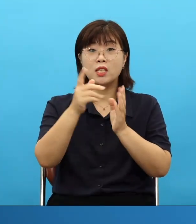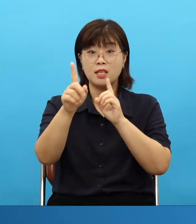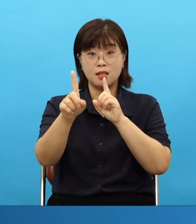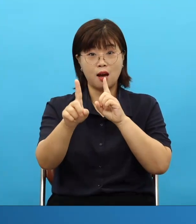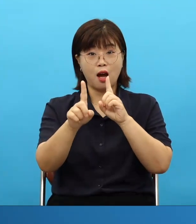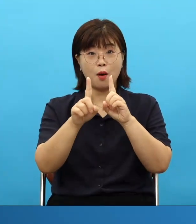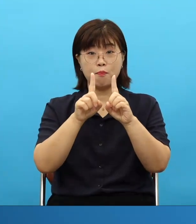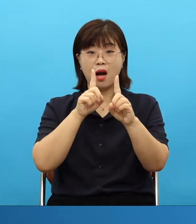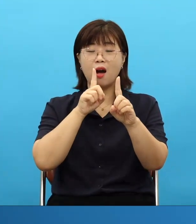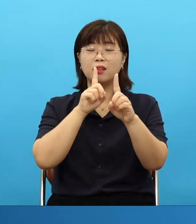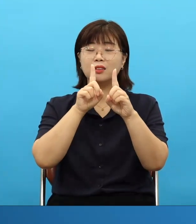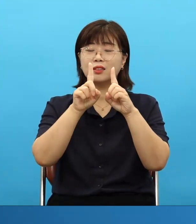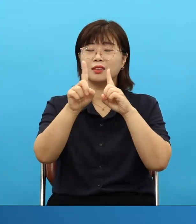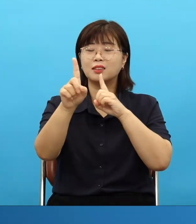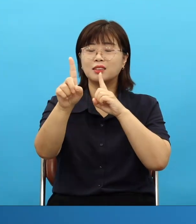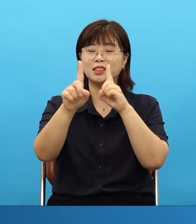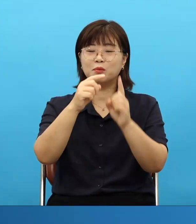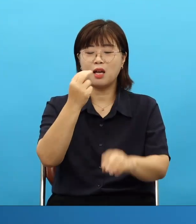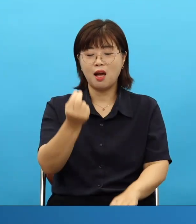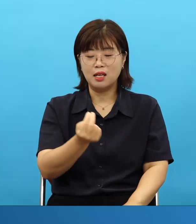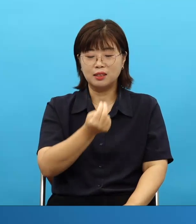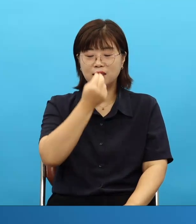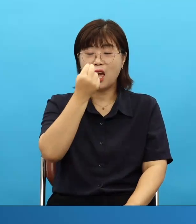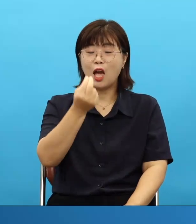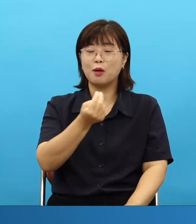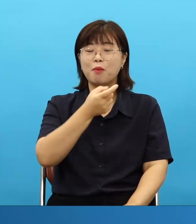아름답고 귀한 말씀